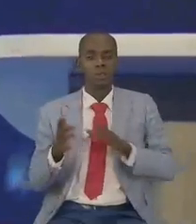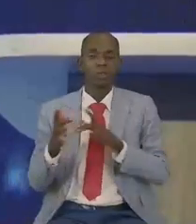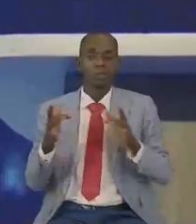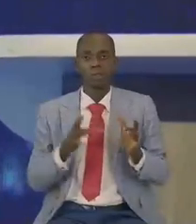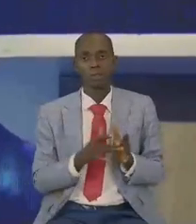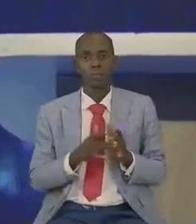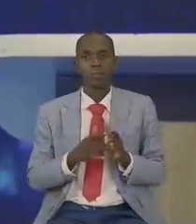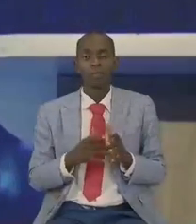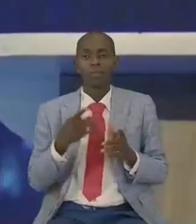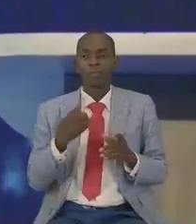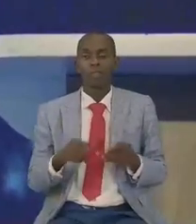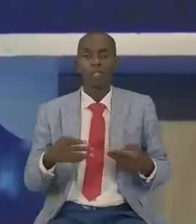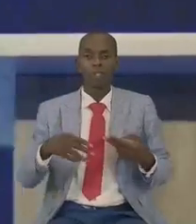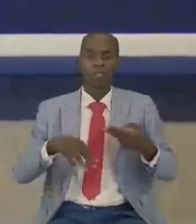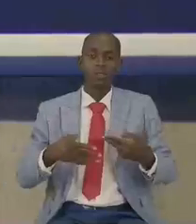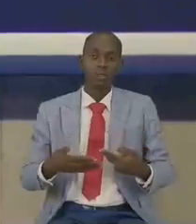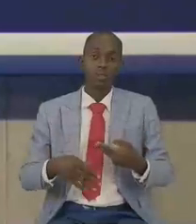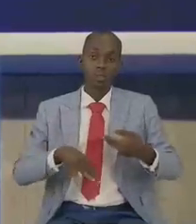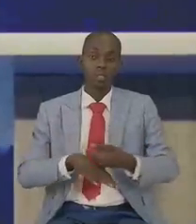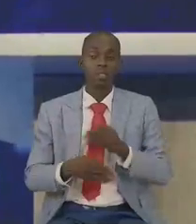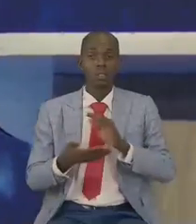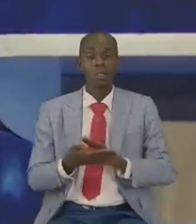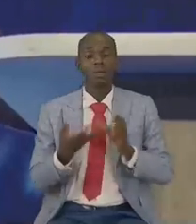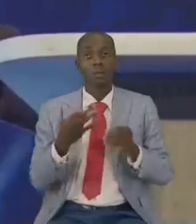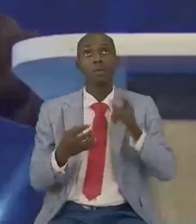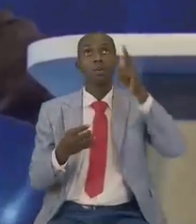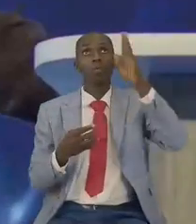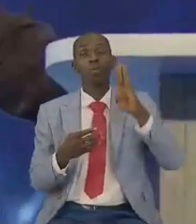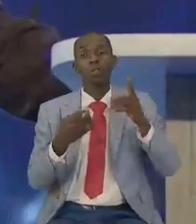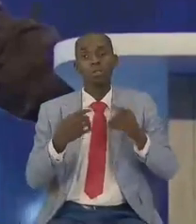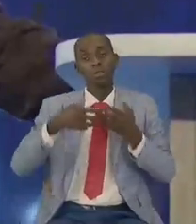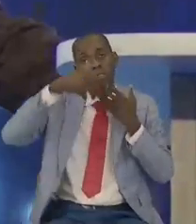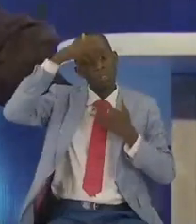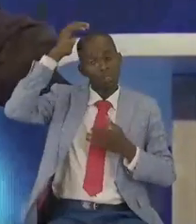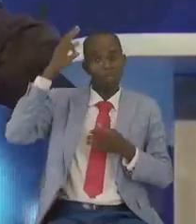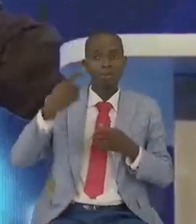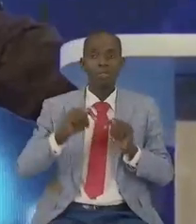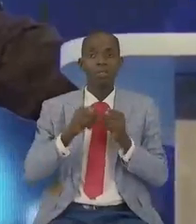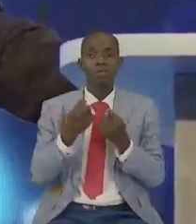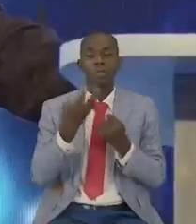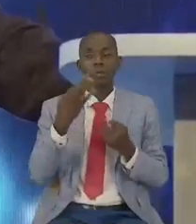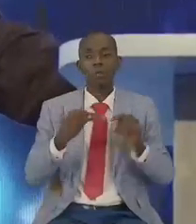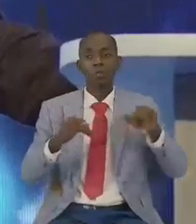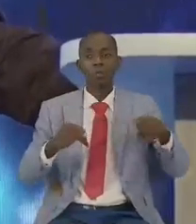le Seigneur Jésus, l'agneau de Dieu, le lion de la tribu de Judas,